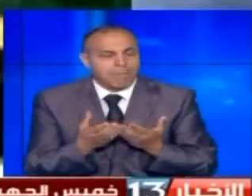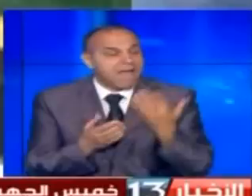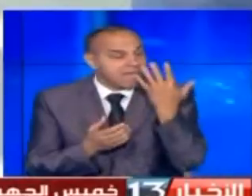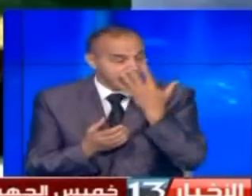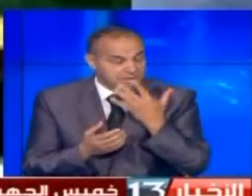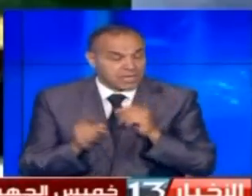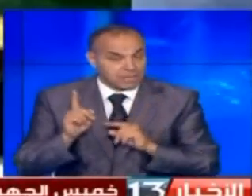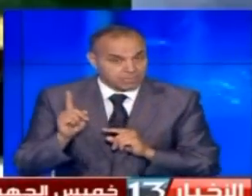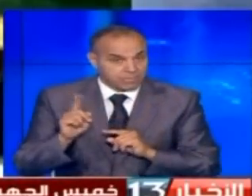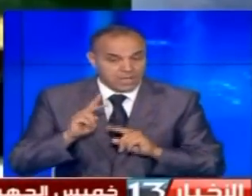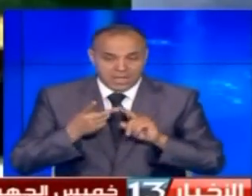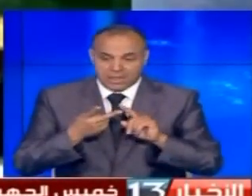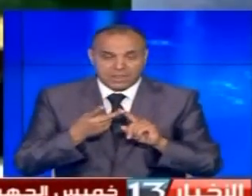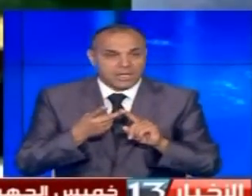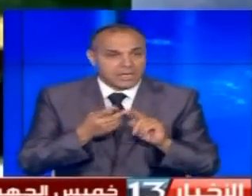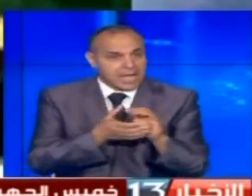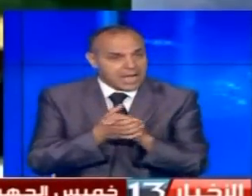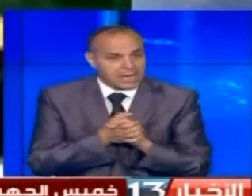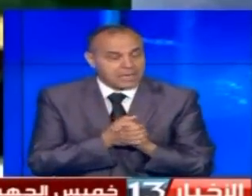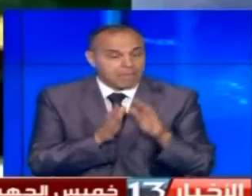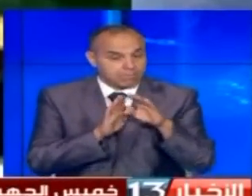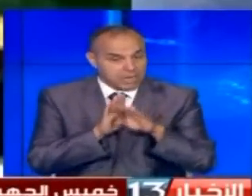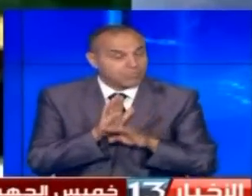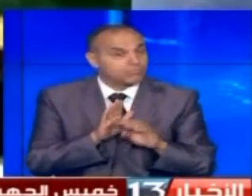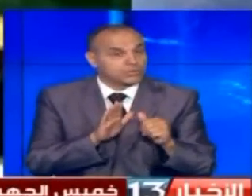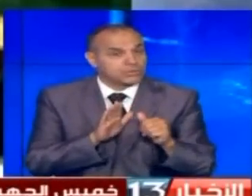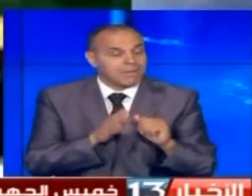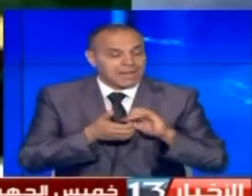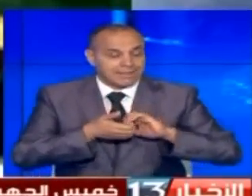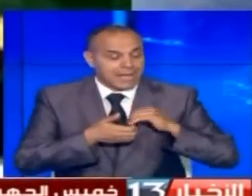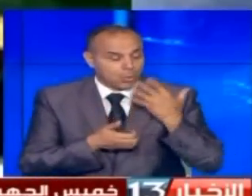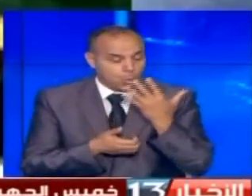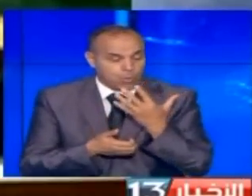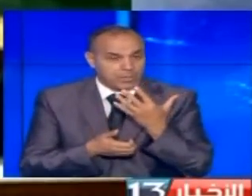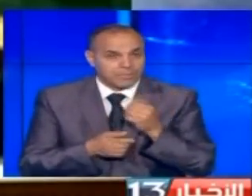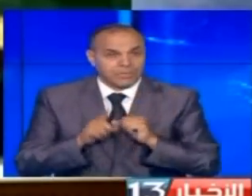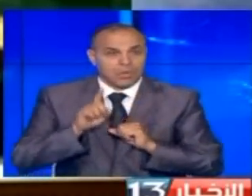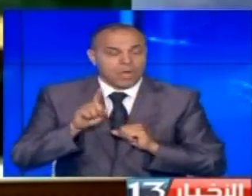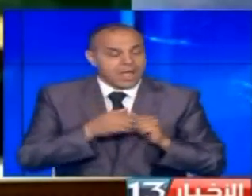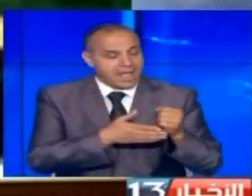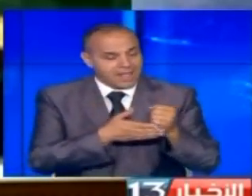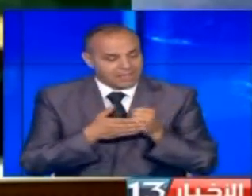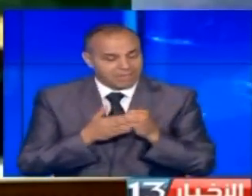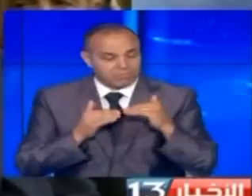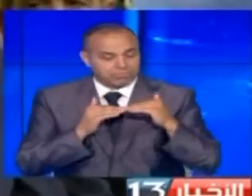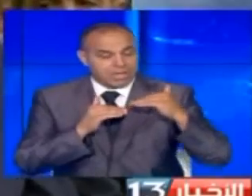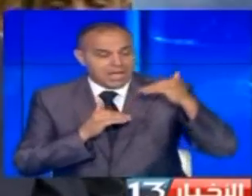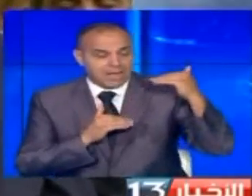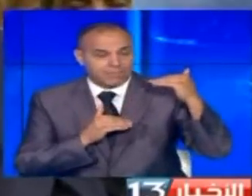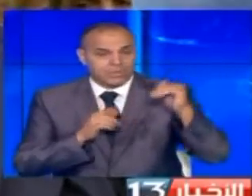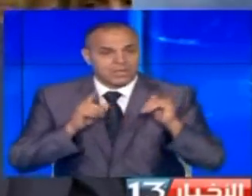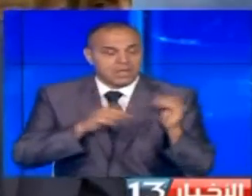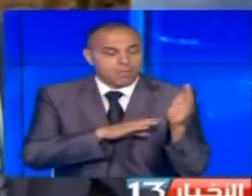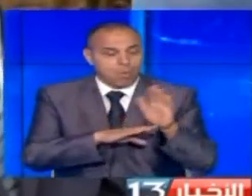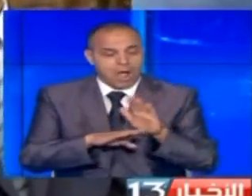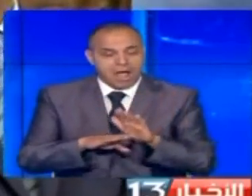الإفريقية. ثانيا، تعميق علاقاتنا الاستراتيجية مع الاتحاد الأوروبي ودفعها إلى مستوى أعلى. ثالثا،